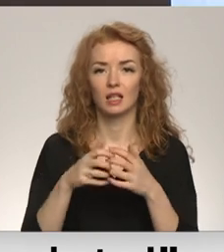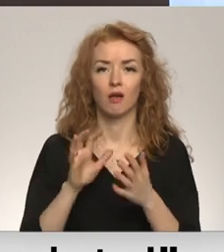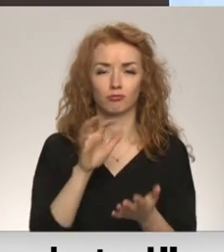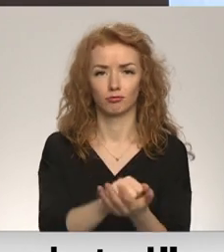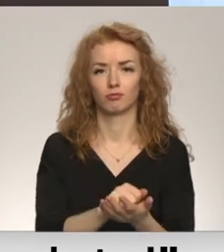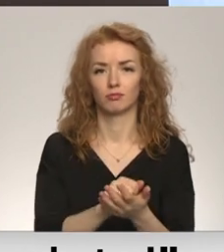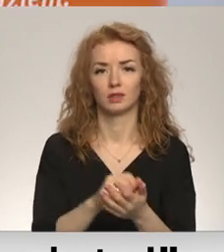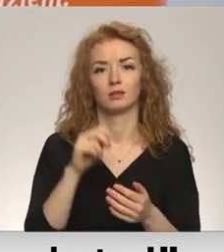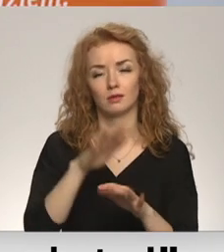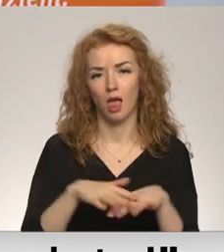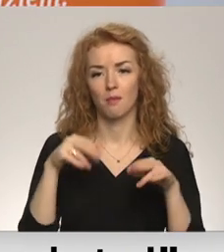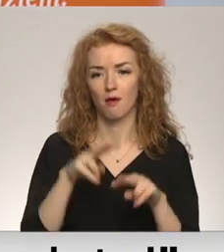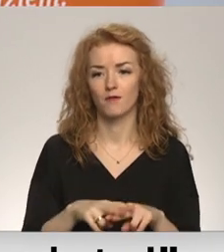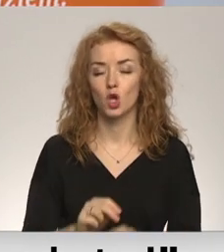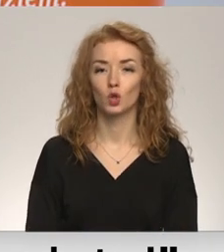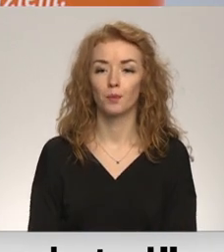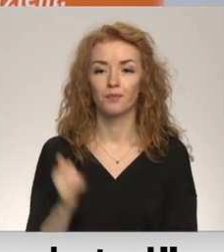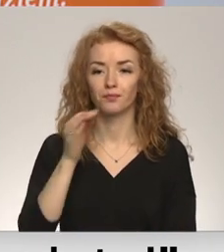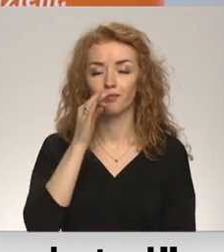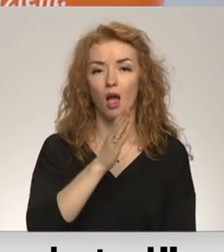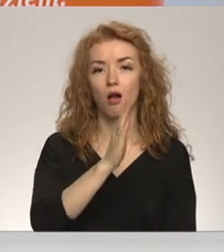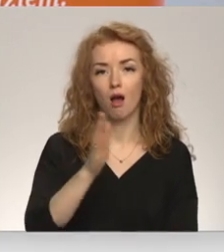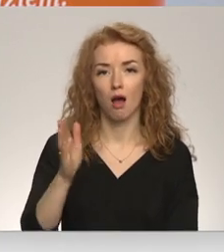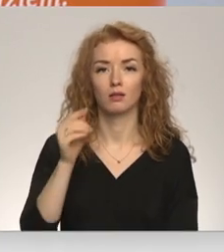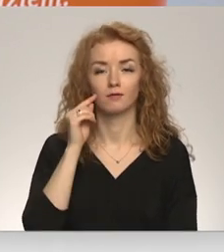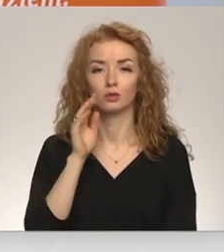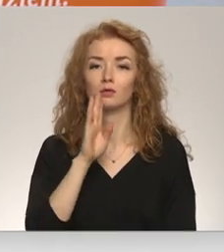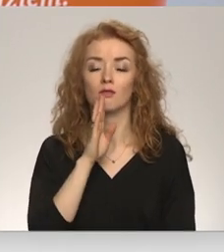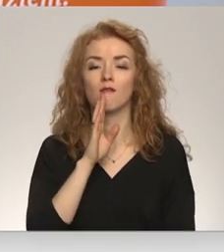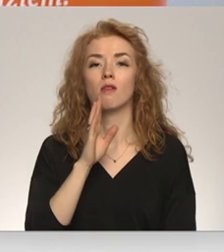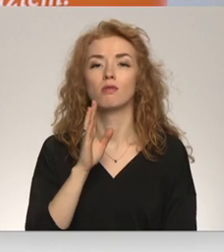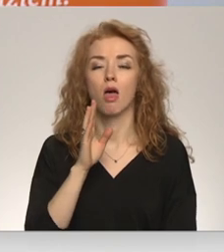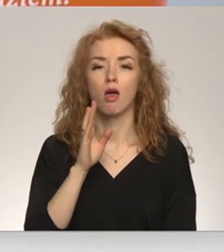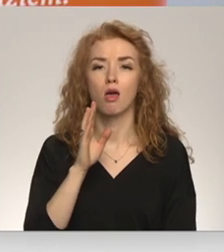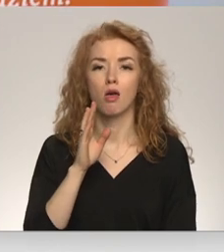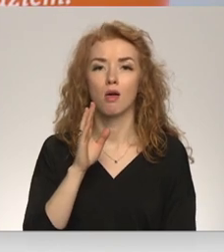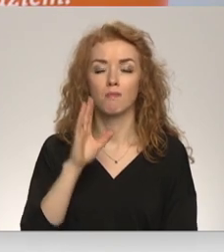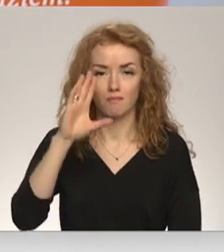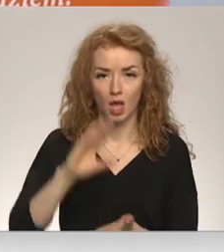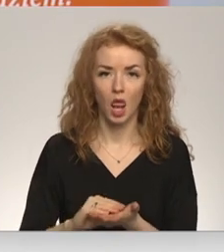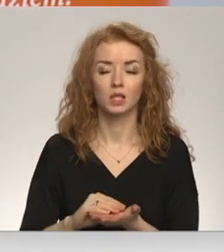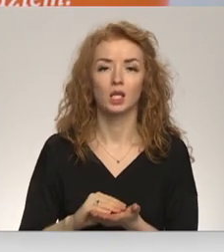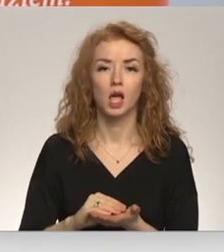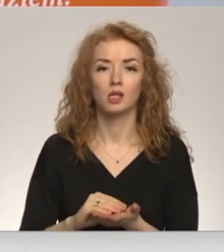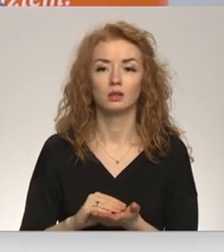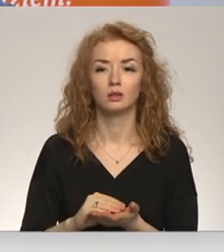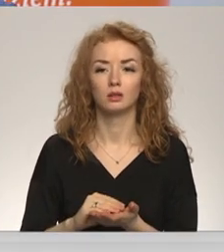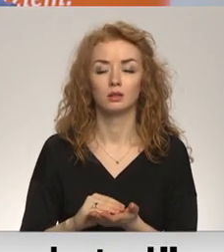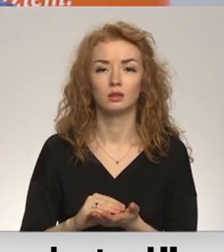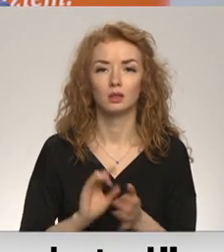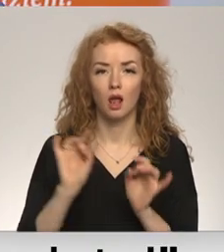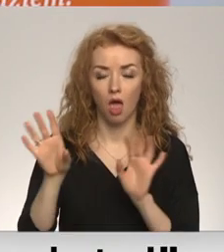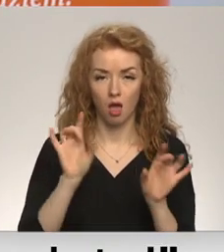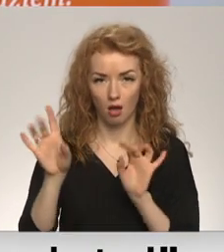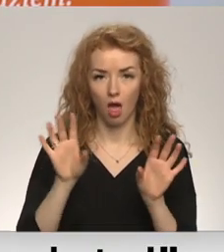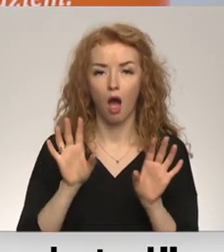Saeimā. Katrs un katra pieredzēsim nebijušu reklāmas